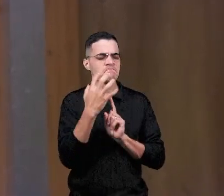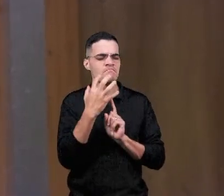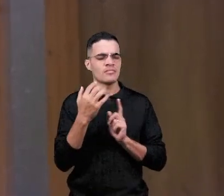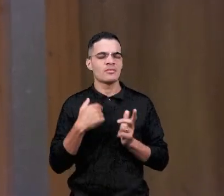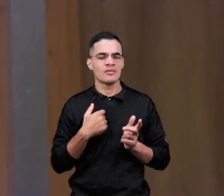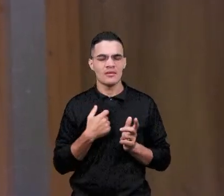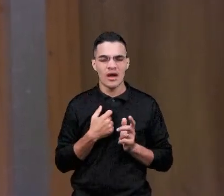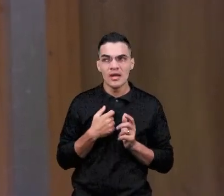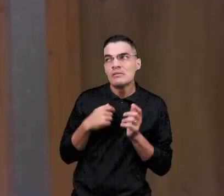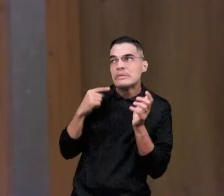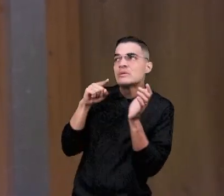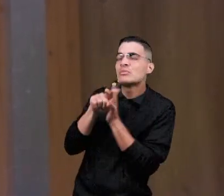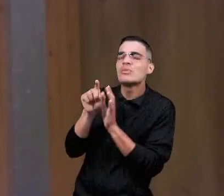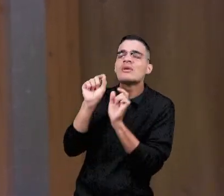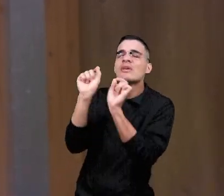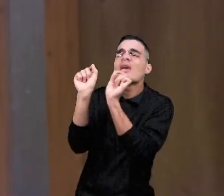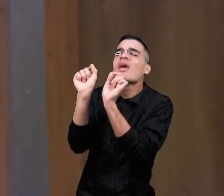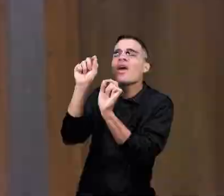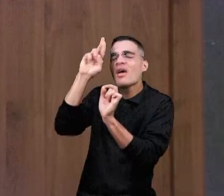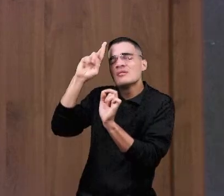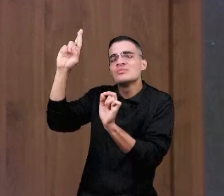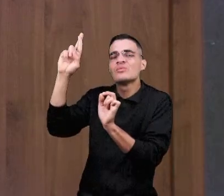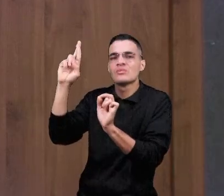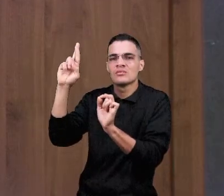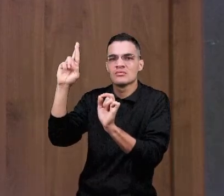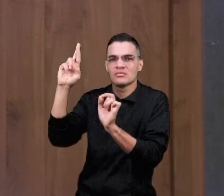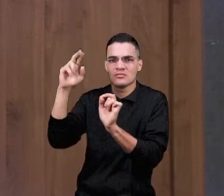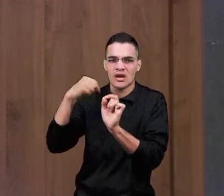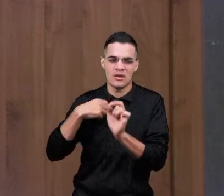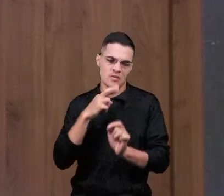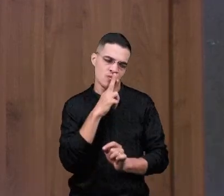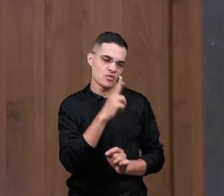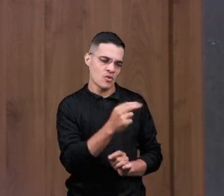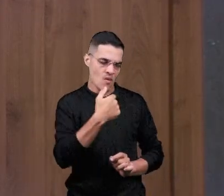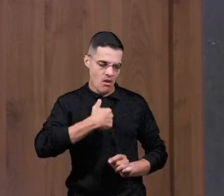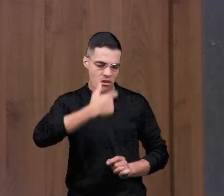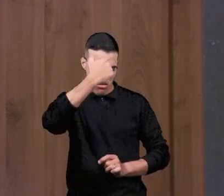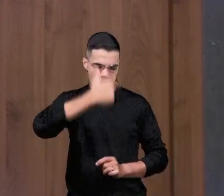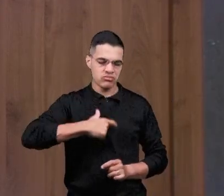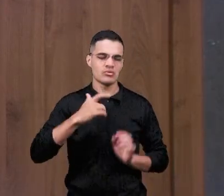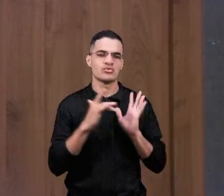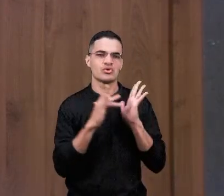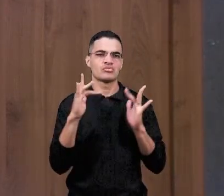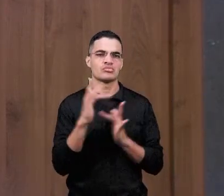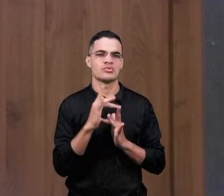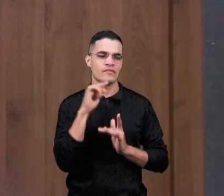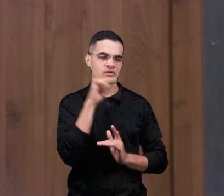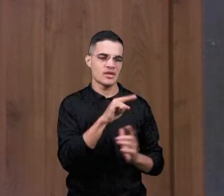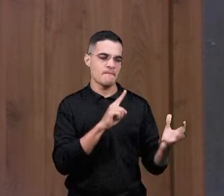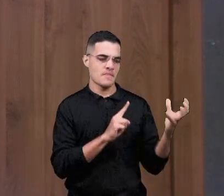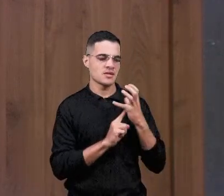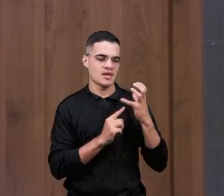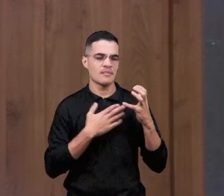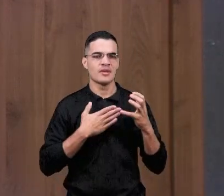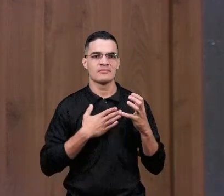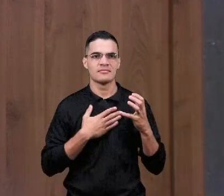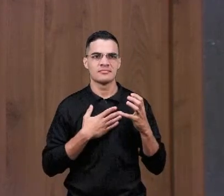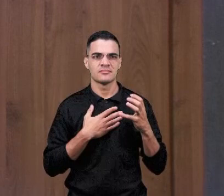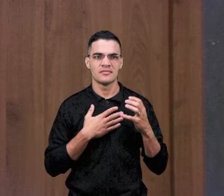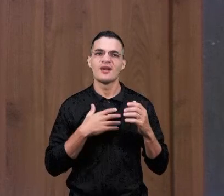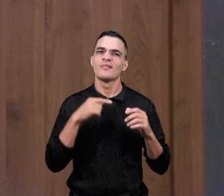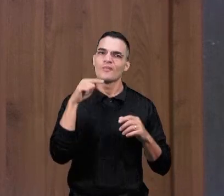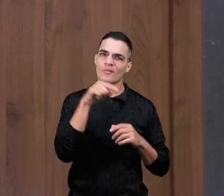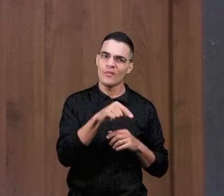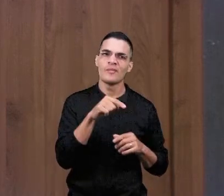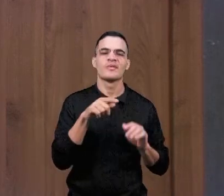voix a dit « Je suis Jésus, celui que tu persécutes. » À ce moment, Paul a eu une rencontre avec le Seigneur.